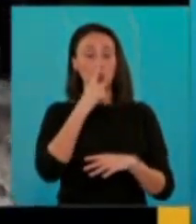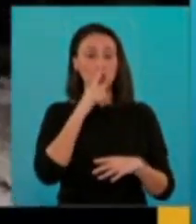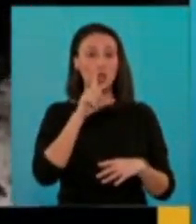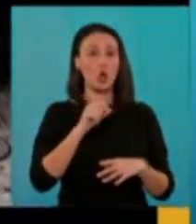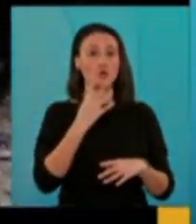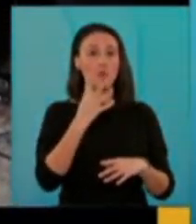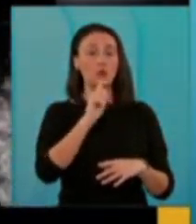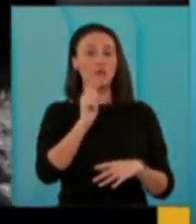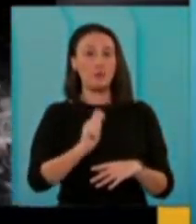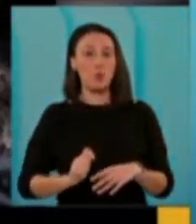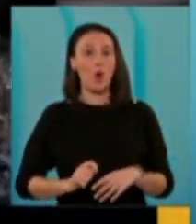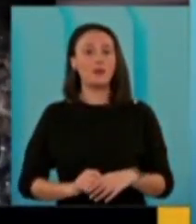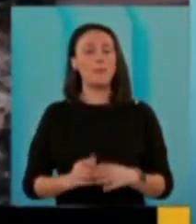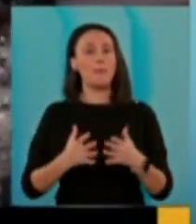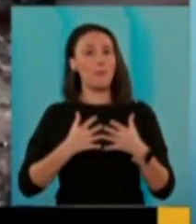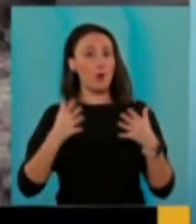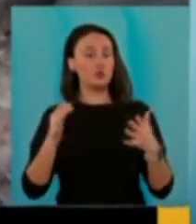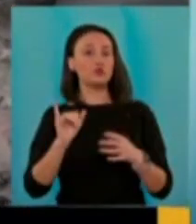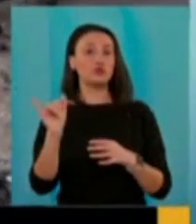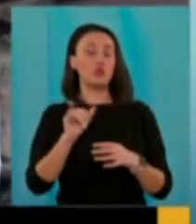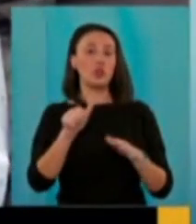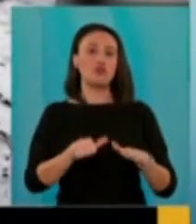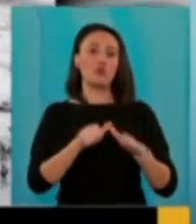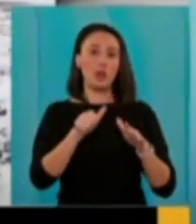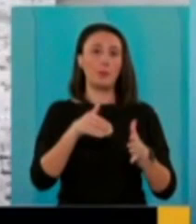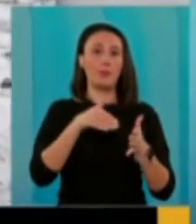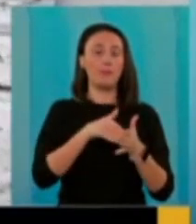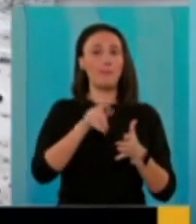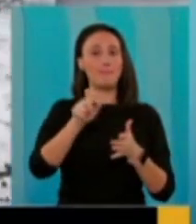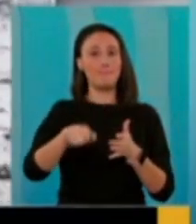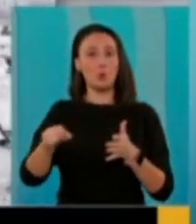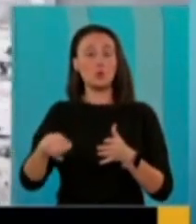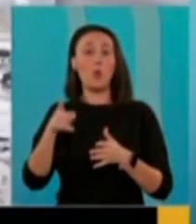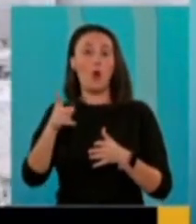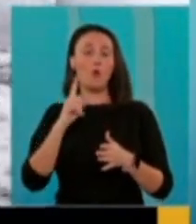24 februarie. Majoritatea celor 16.000 de locuitori ai săi au fugit.